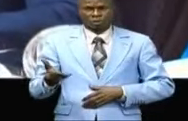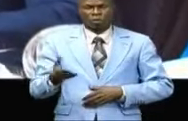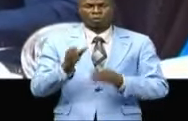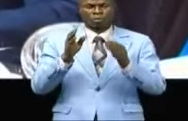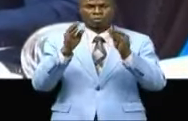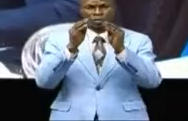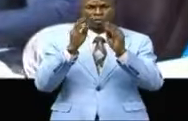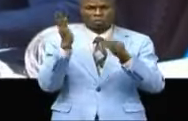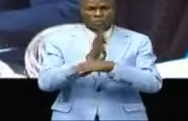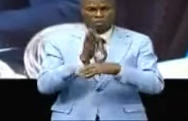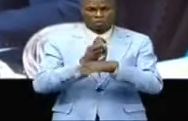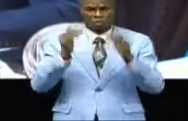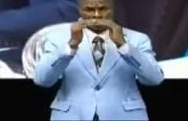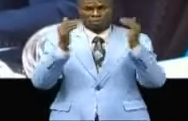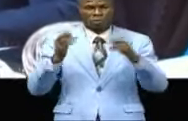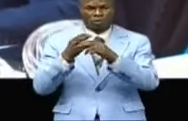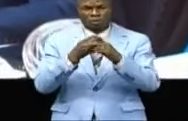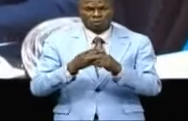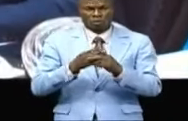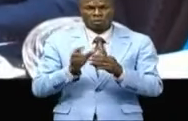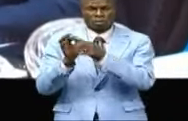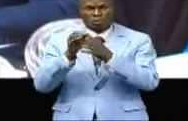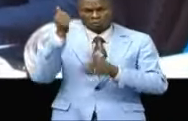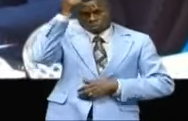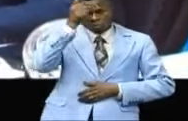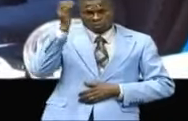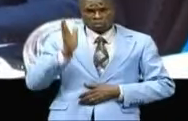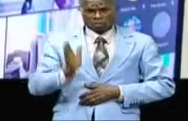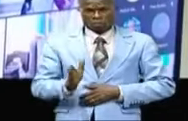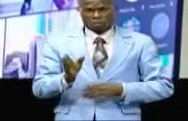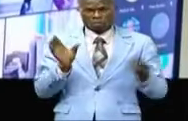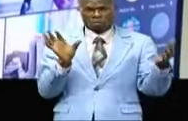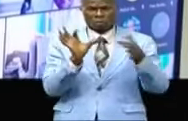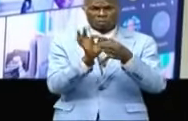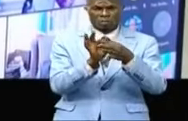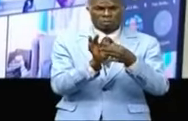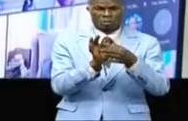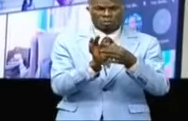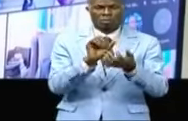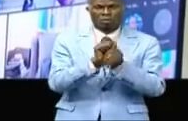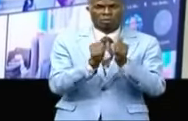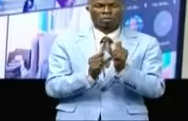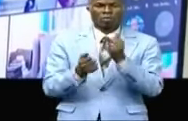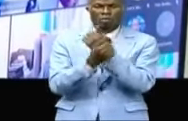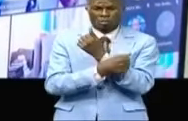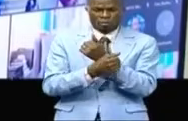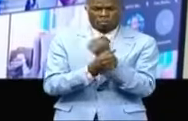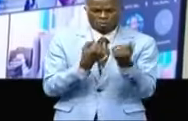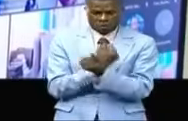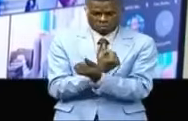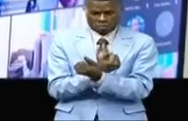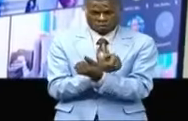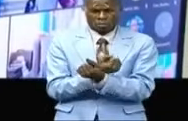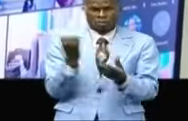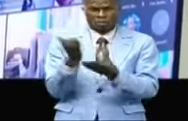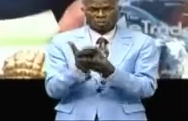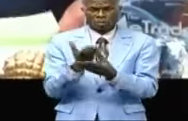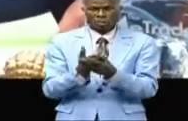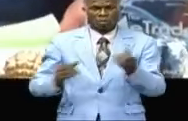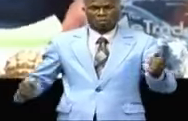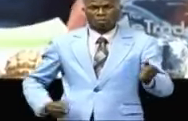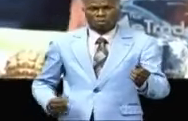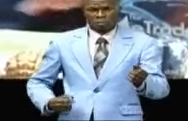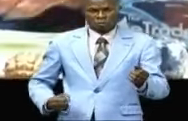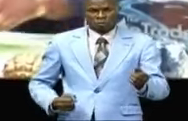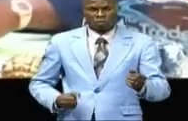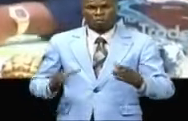Conseil de paix et sécurité de l'Union africaine a enjoint les États de la région au strict respect de la feuille de route de Luanda